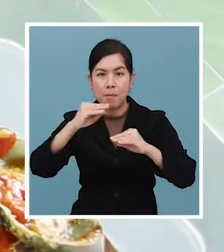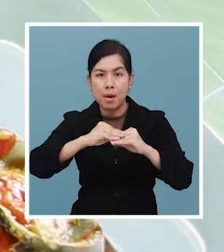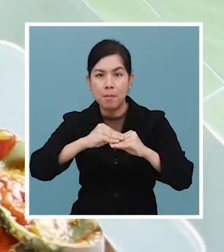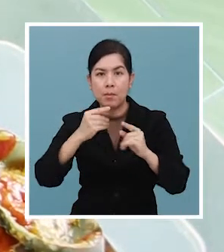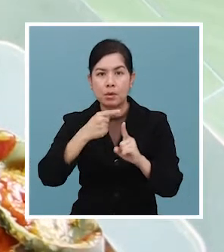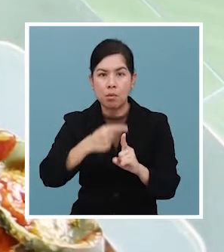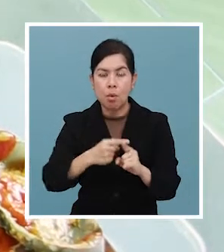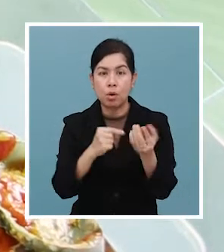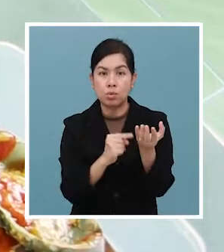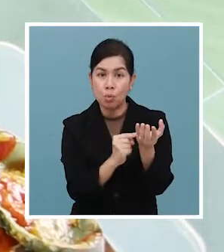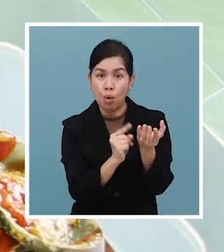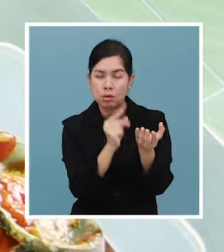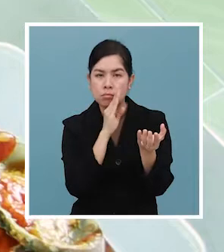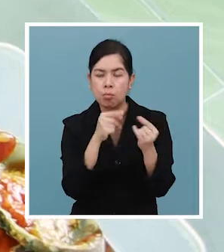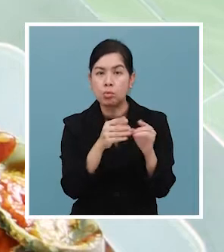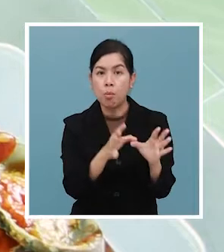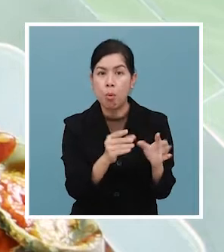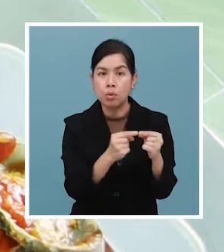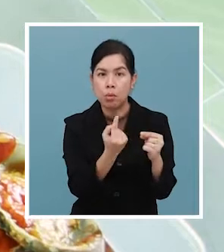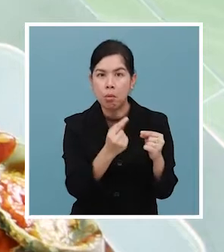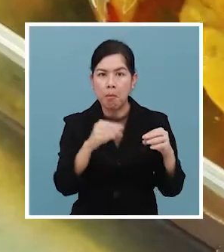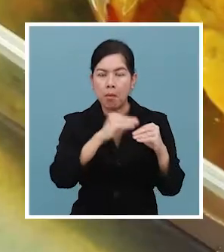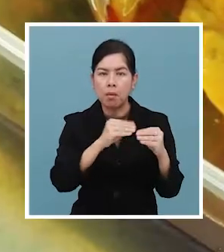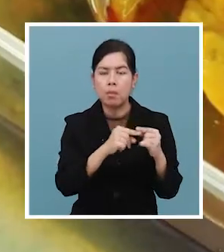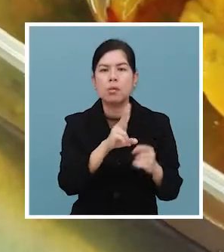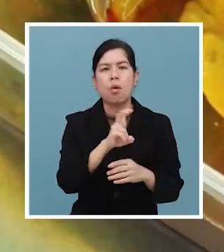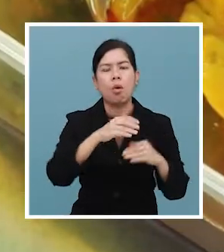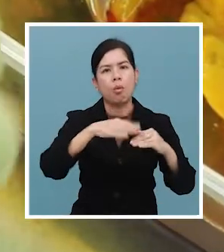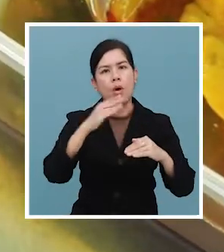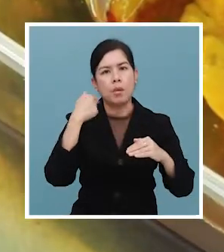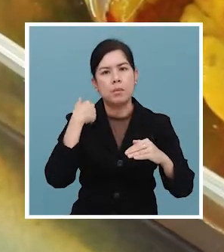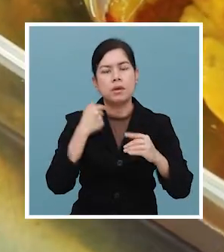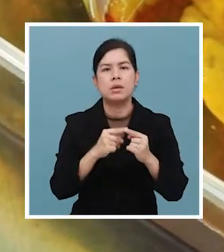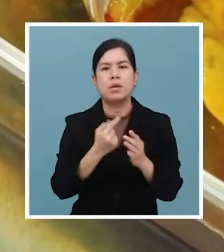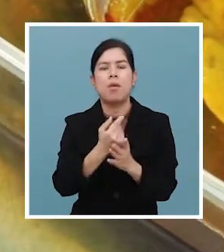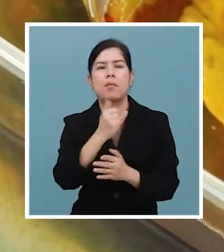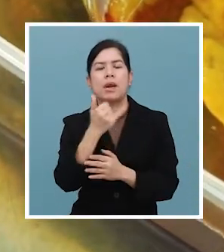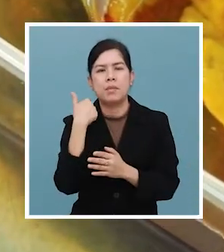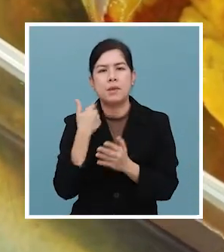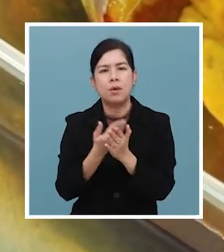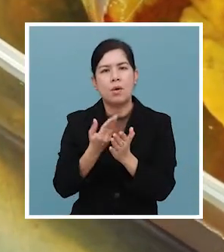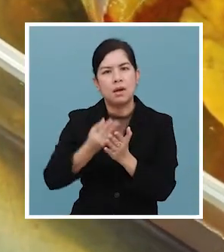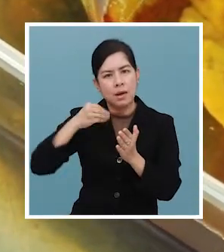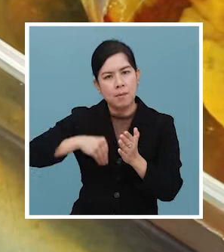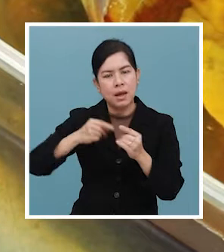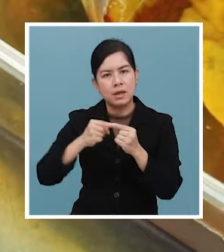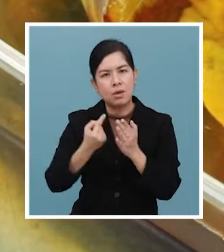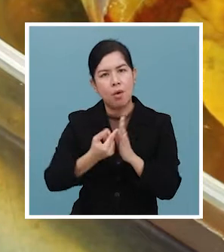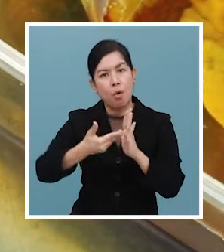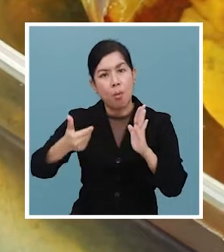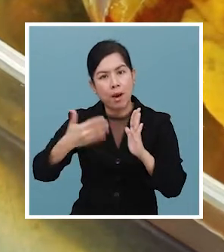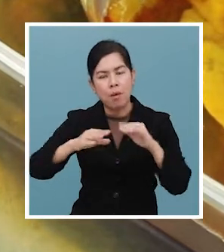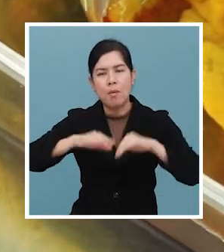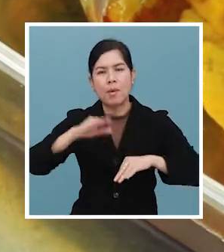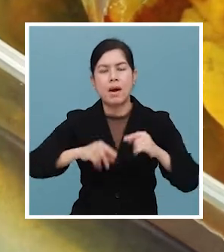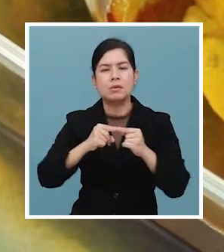ไหนค่ะก็มูลค่าไปตัวนึง 200กว่าบาทอ่าเนี่ยค่ะพร้อมกล่องพร้อมรหัสบวกลบคูณฐานก็อาจจะมีกำไรเหลืออยู่บ้างตัวประมาณ